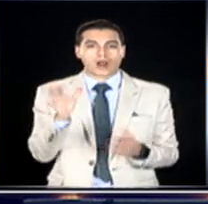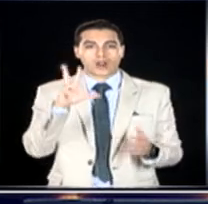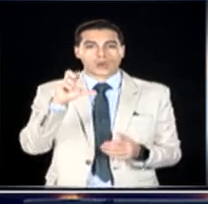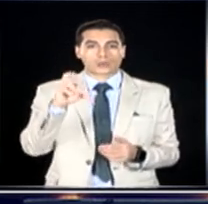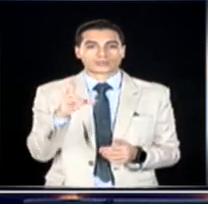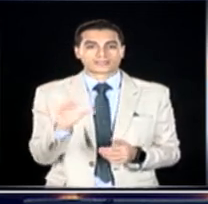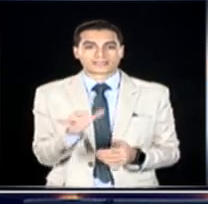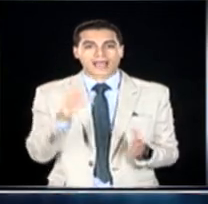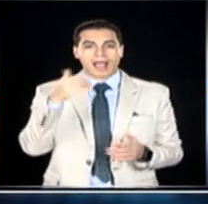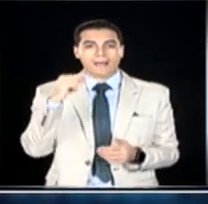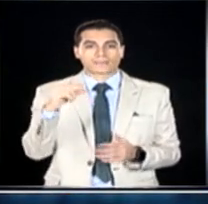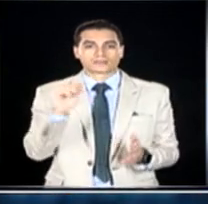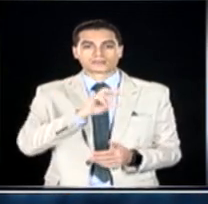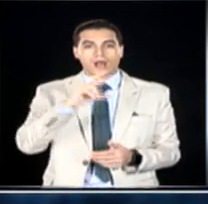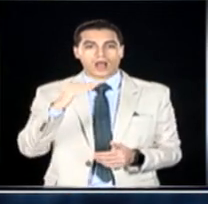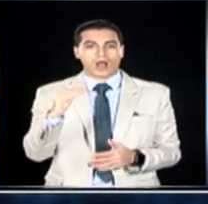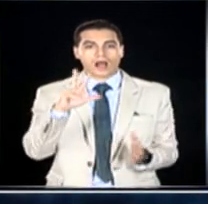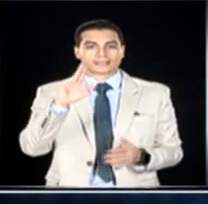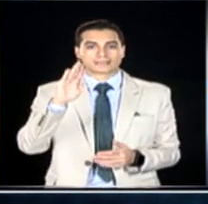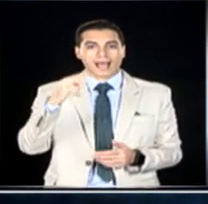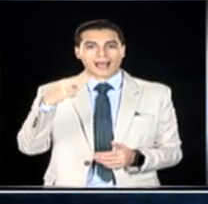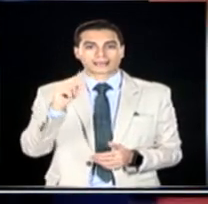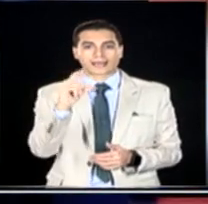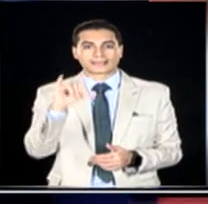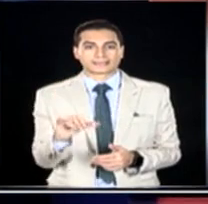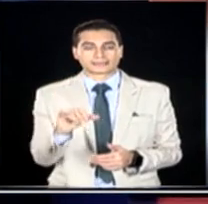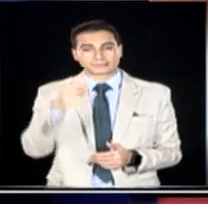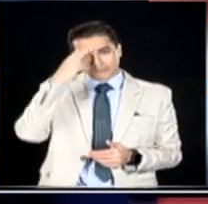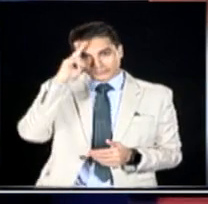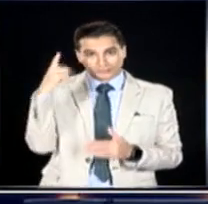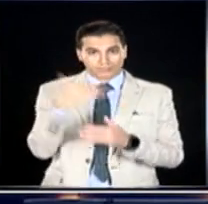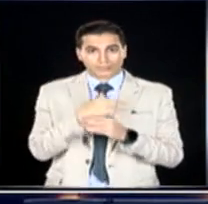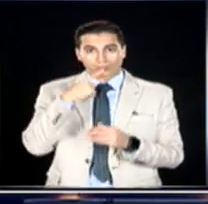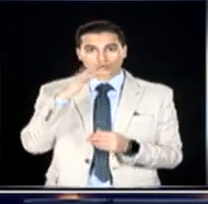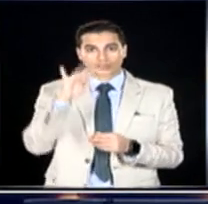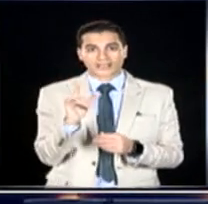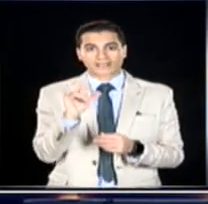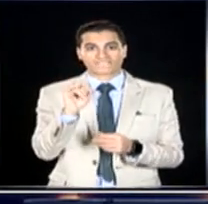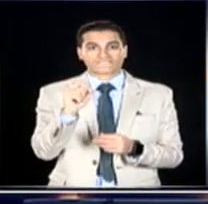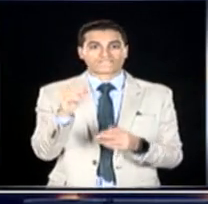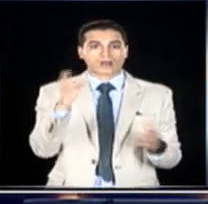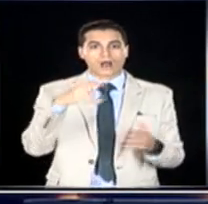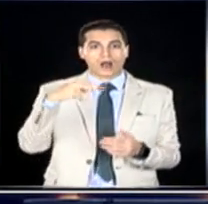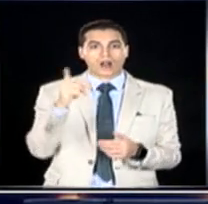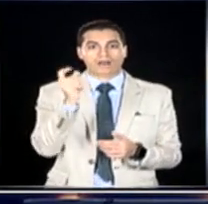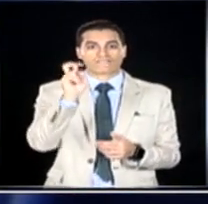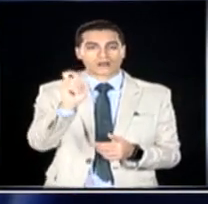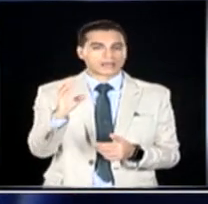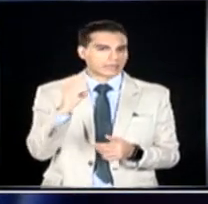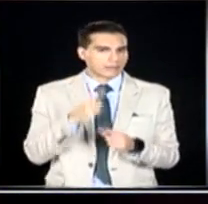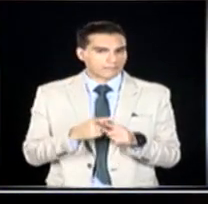السعدني. الفرصة الثانية، شريف عرفة. شريف عرفة إجابة